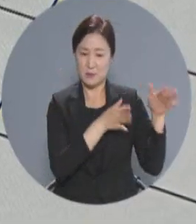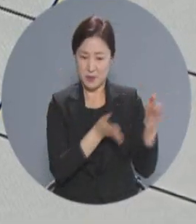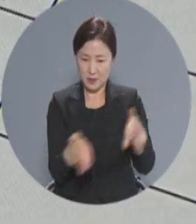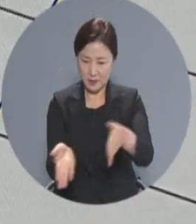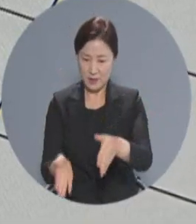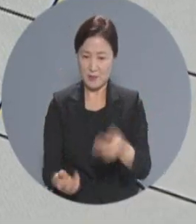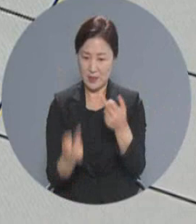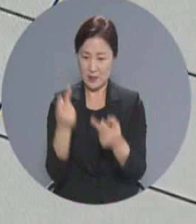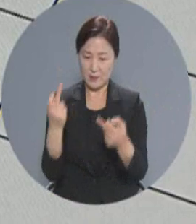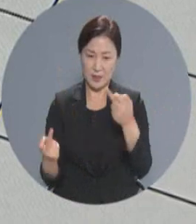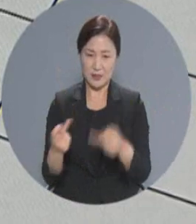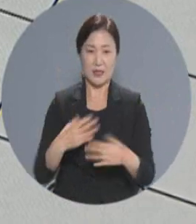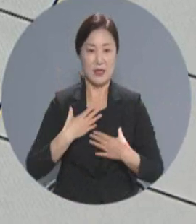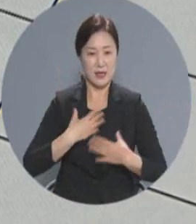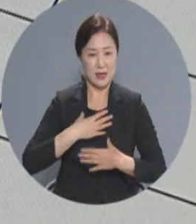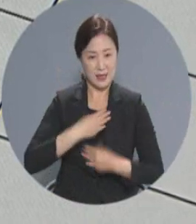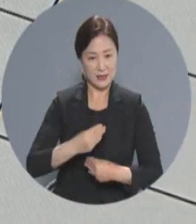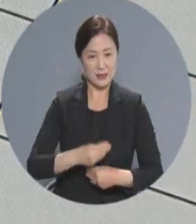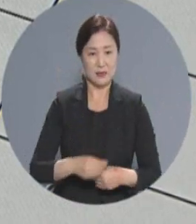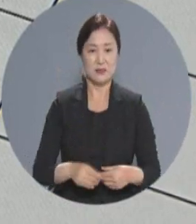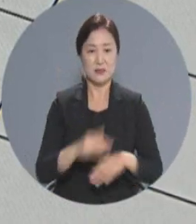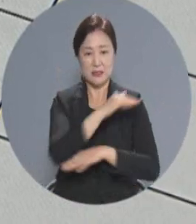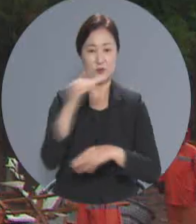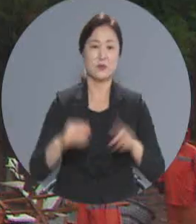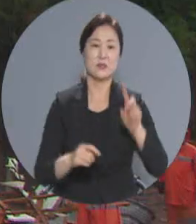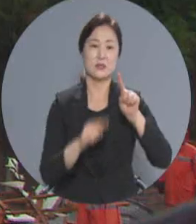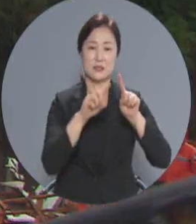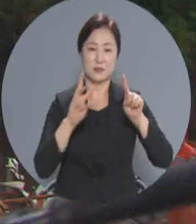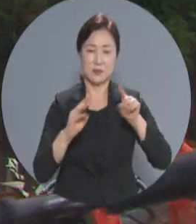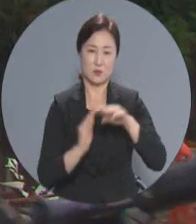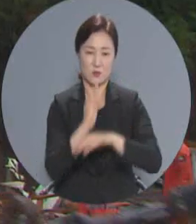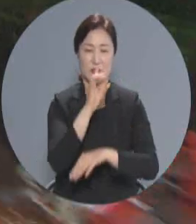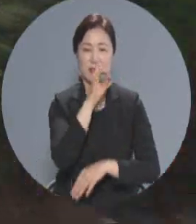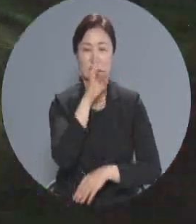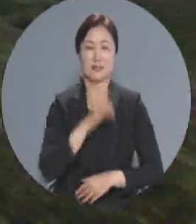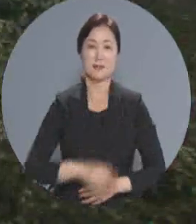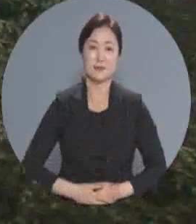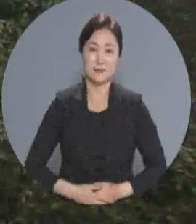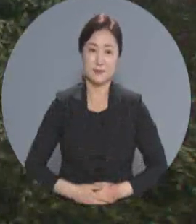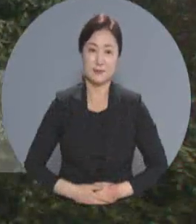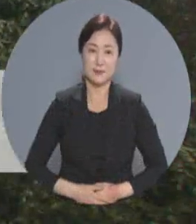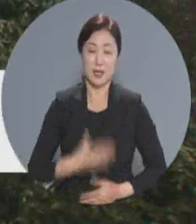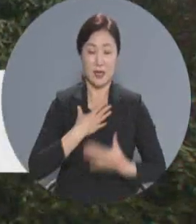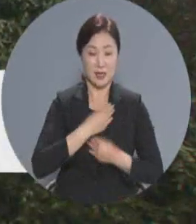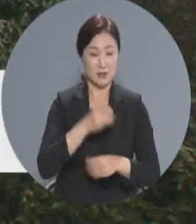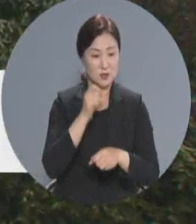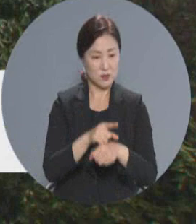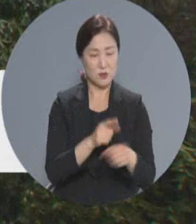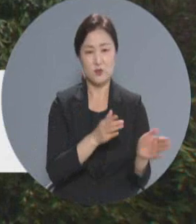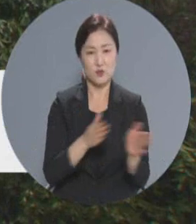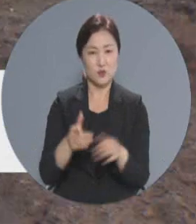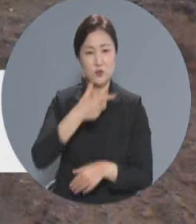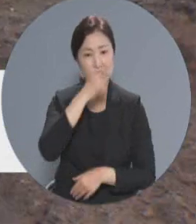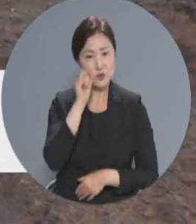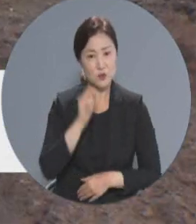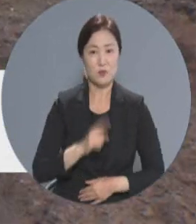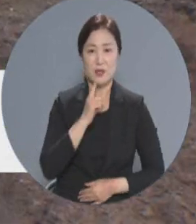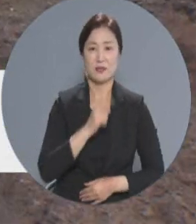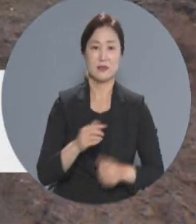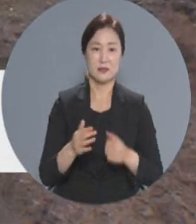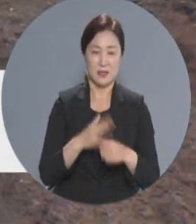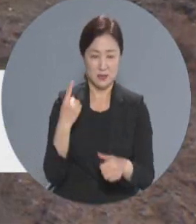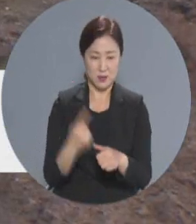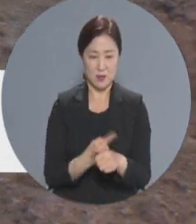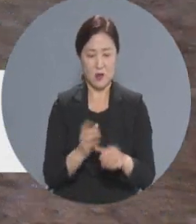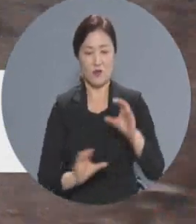경우에서 기준치인 1.3을 넘지 못했습니다. 지금 사면 안정 안정성이 확보가 안 됐다는 얘기거든요. 그러면